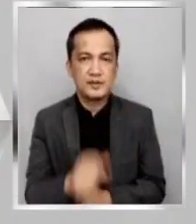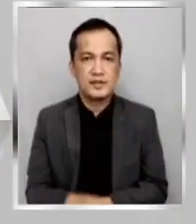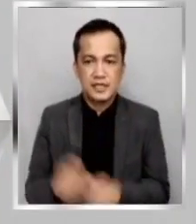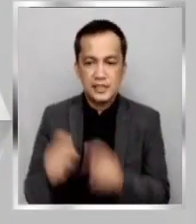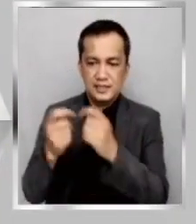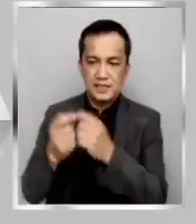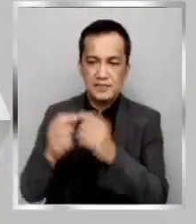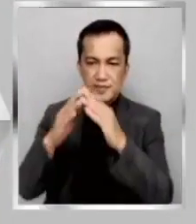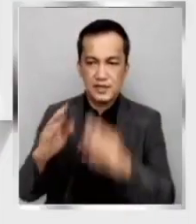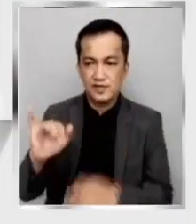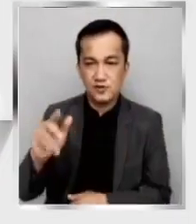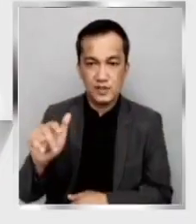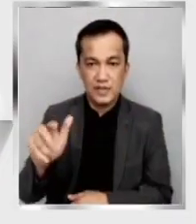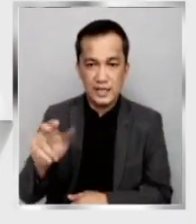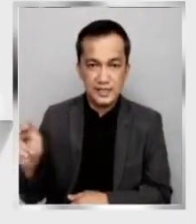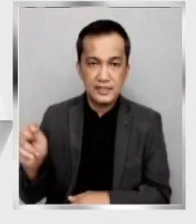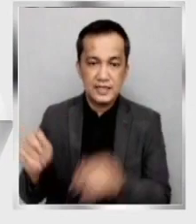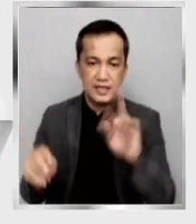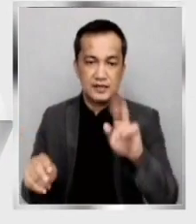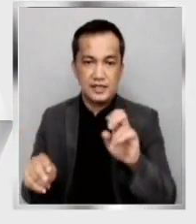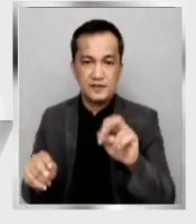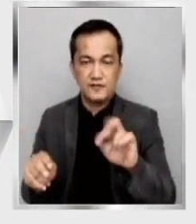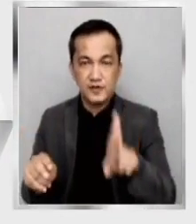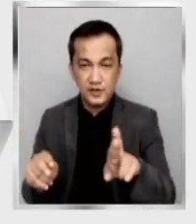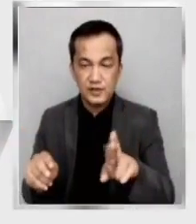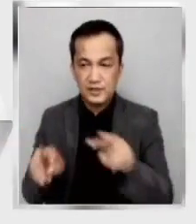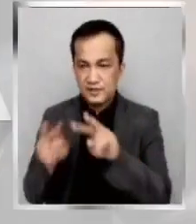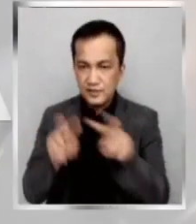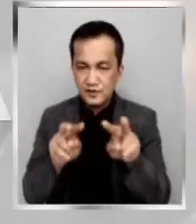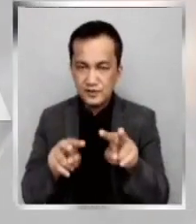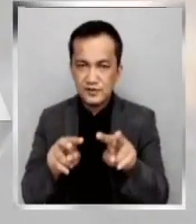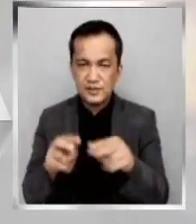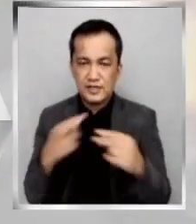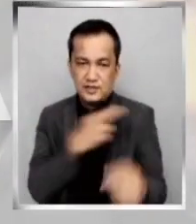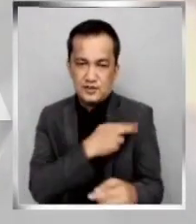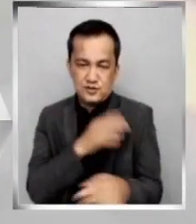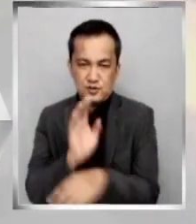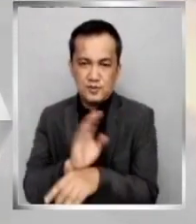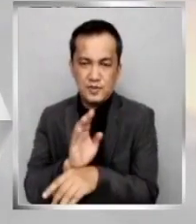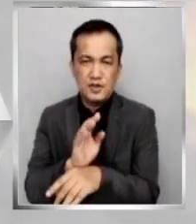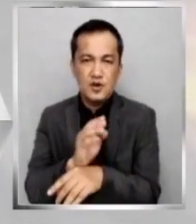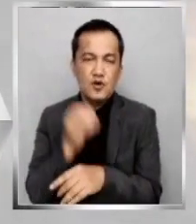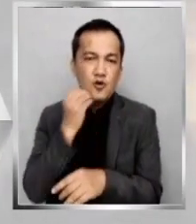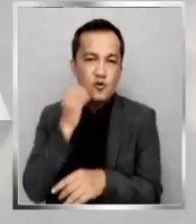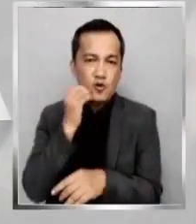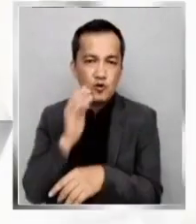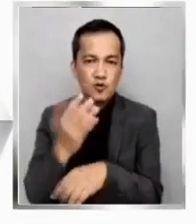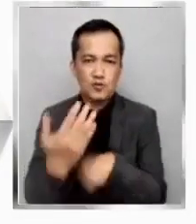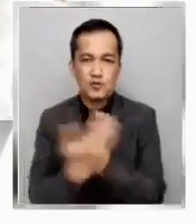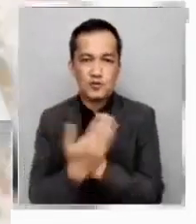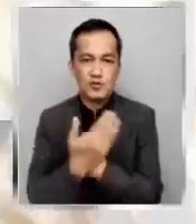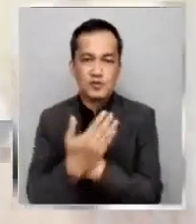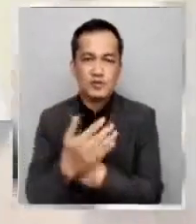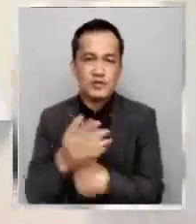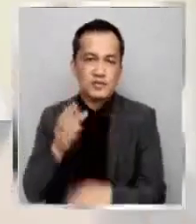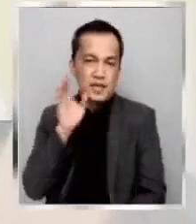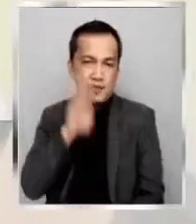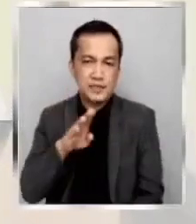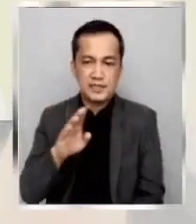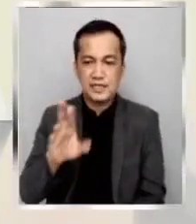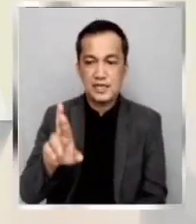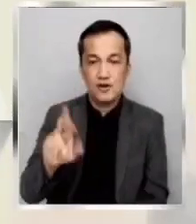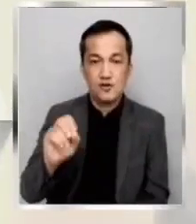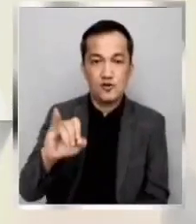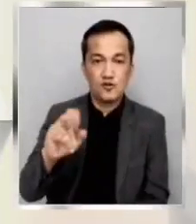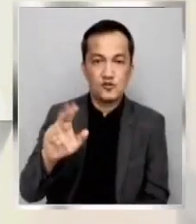Julian San Jose at River Cruz, nanonood ng religious movie sa home cinema ng kapatid na si Rojun.